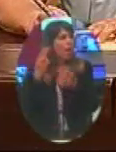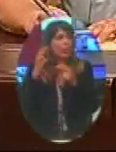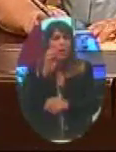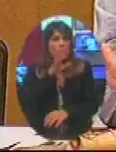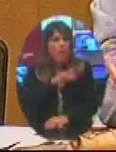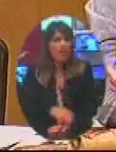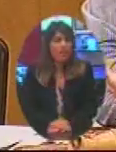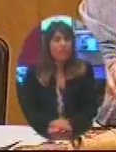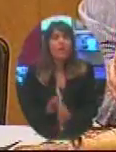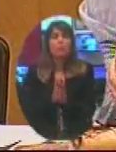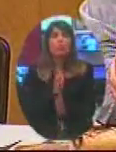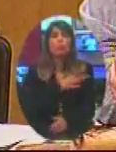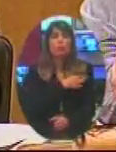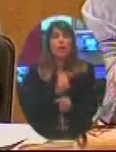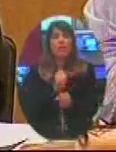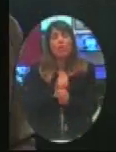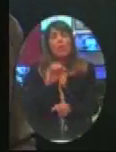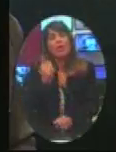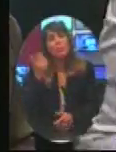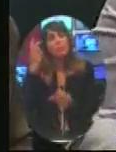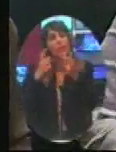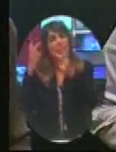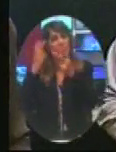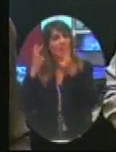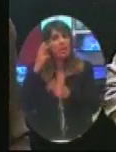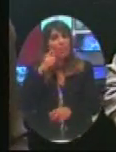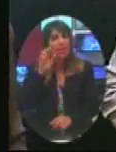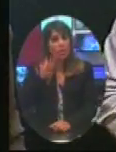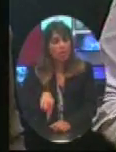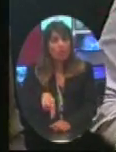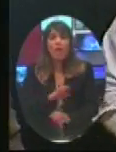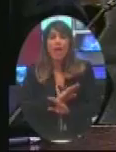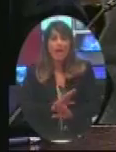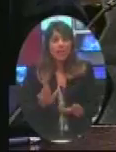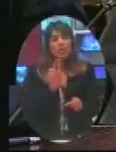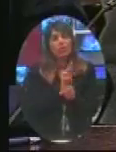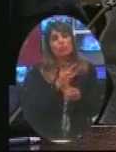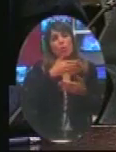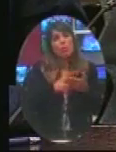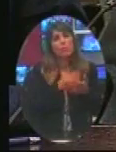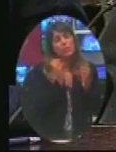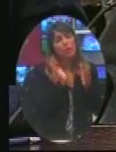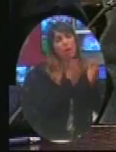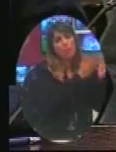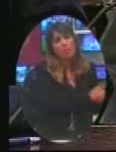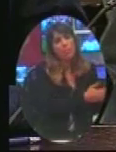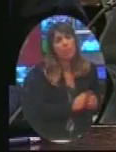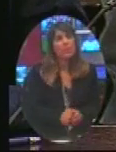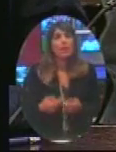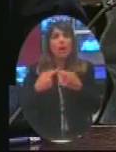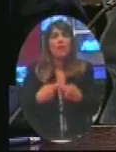למשטרה לפעול אם יש מידע מפליל, ואם אין כזה לגנוז את המסמך. חבר הכנסת רוזנטל, עיתונאי חוקר